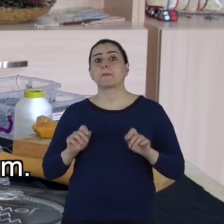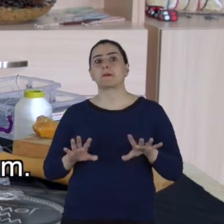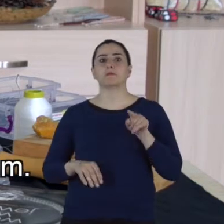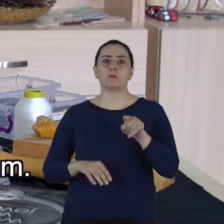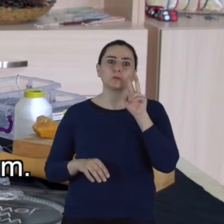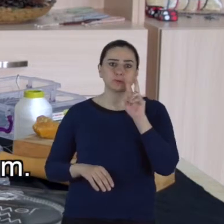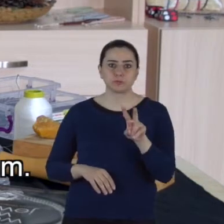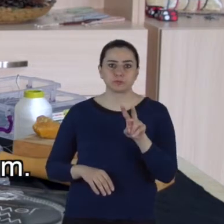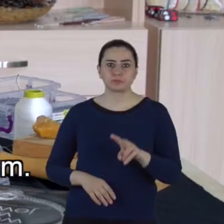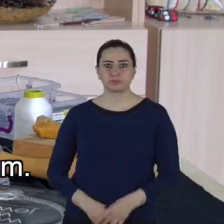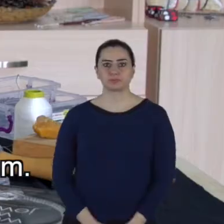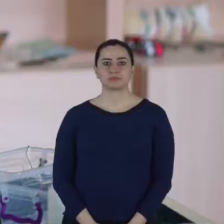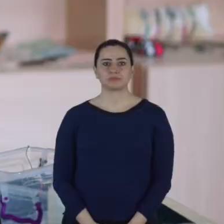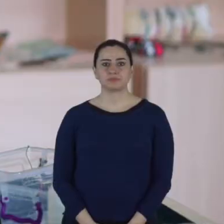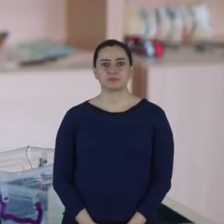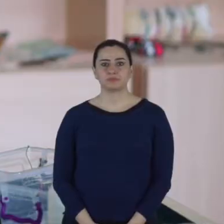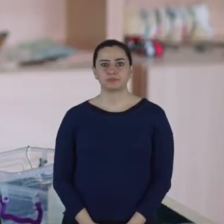ne yapamayacağımı gördüm.